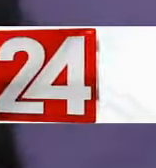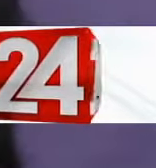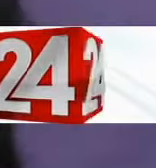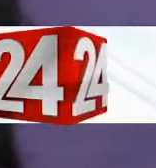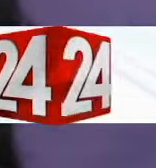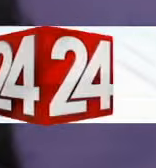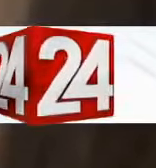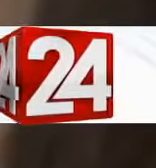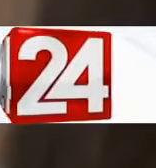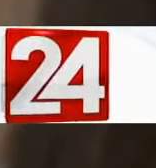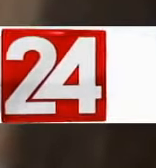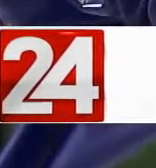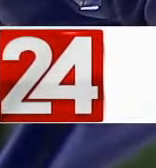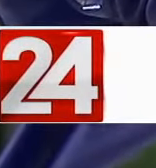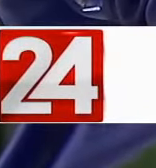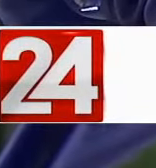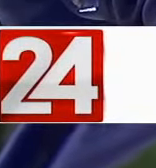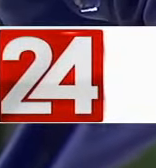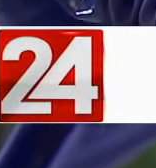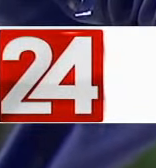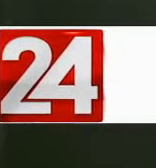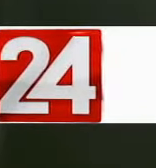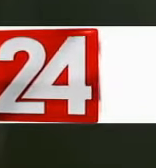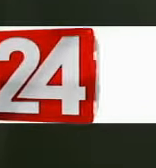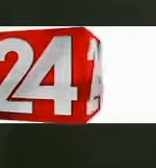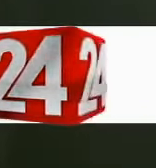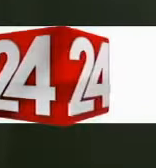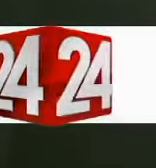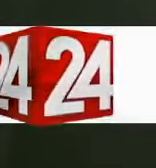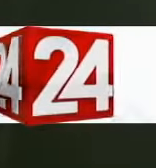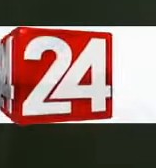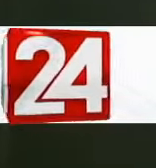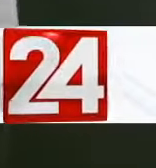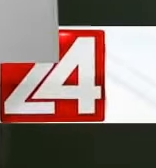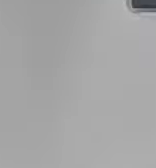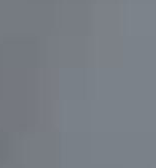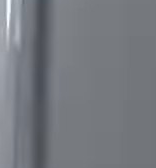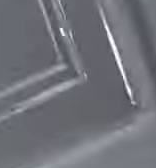Higit 10,000 new cases na itala ngayong araw.